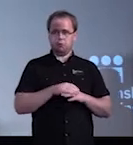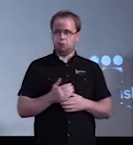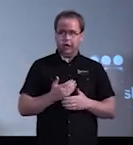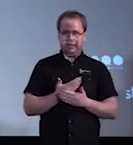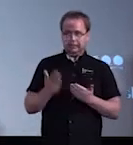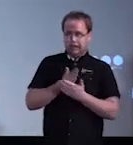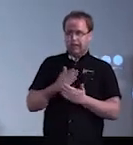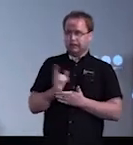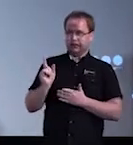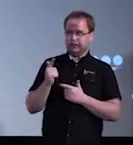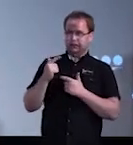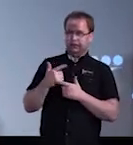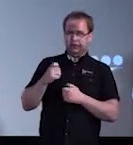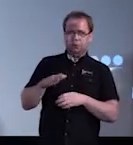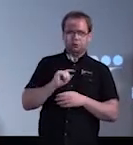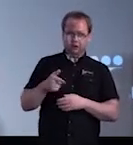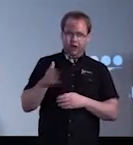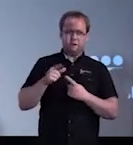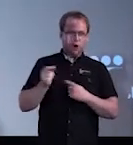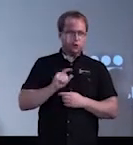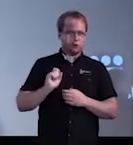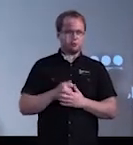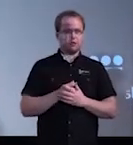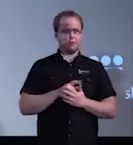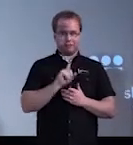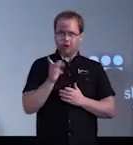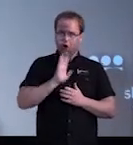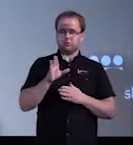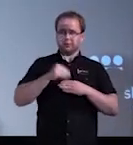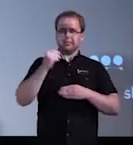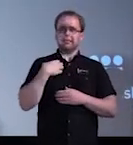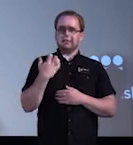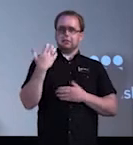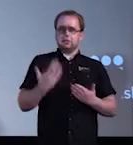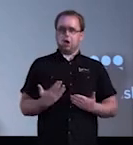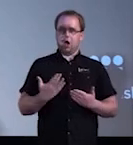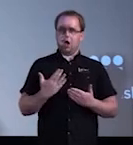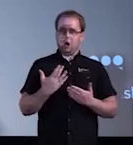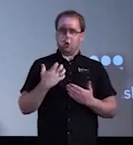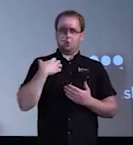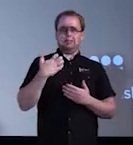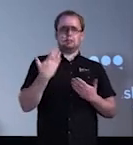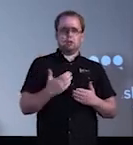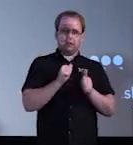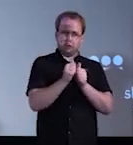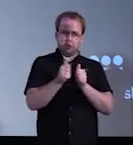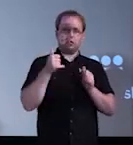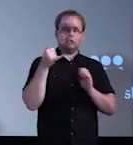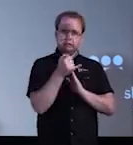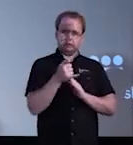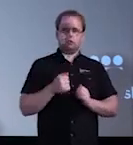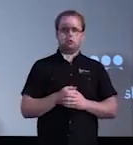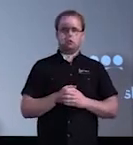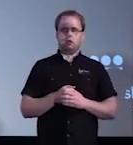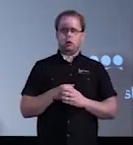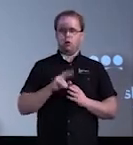säkert, men ni går till val var fjärde år. Ja. Ja. Och sen har vi Sveriges riksdag och riksdagsledamöterna. Och det är någonting jag fyller dem med mycket med nu.